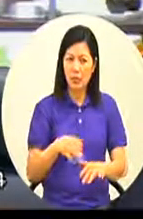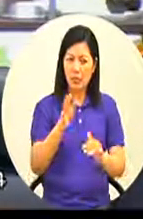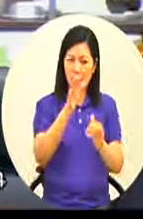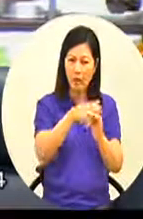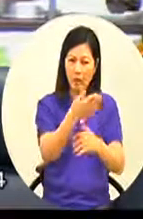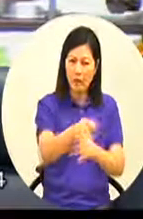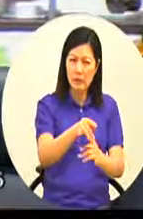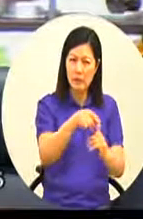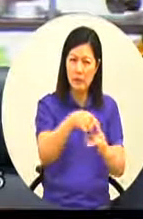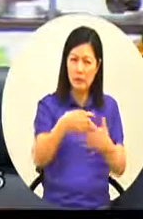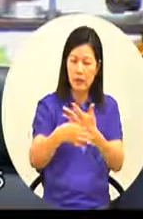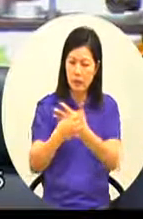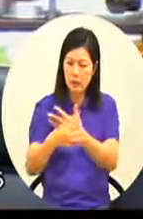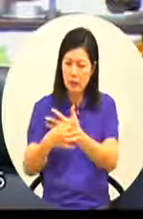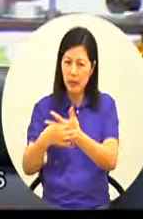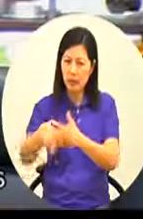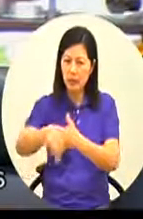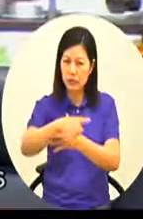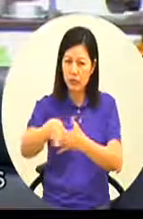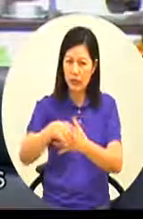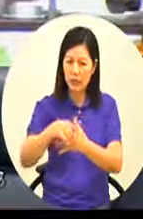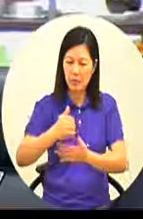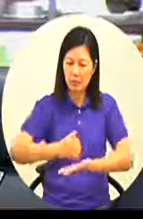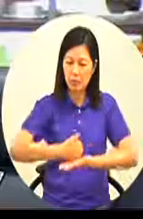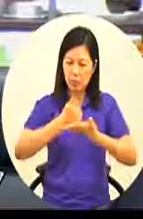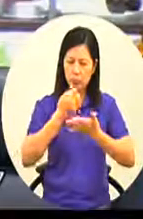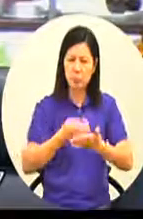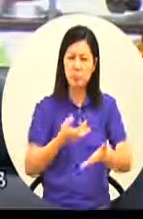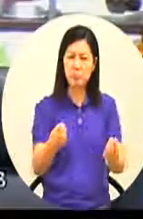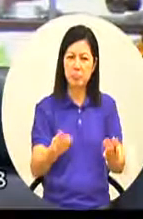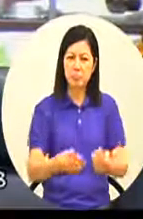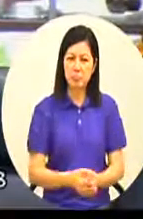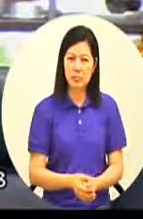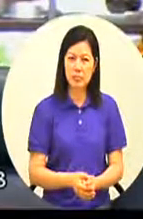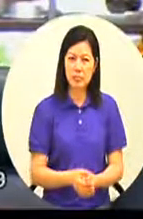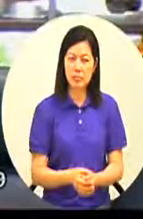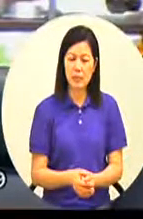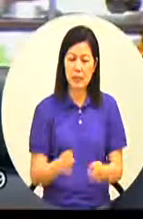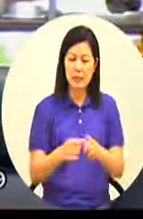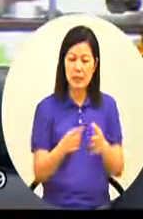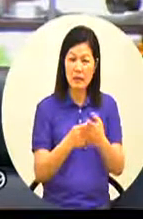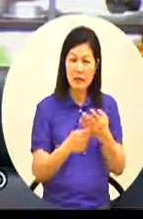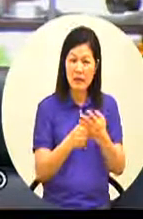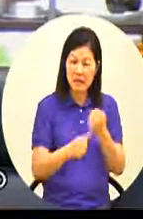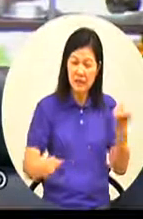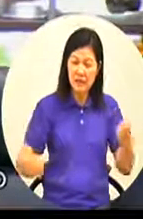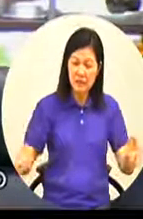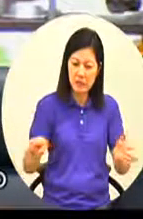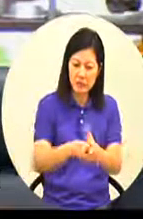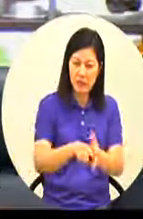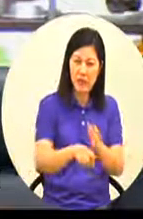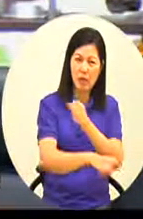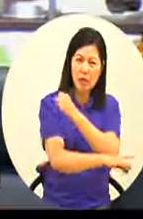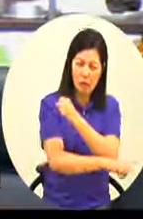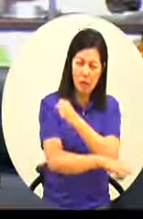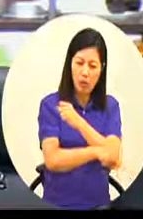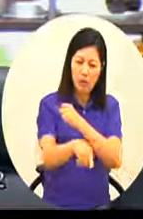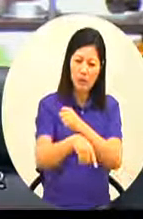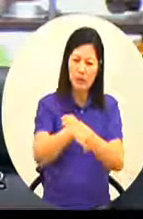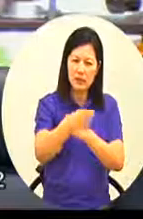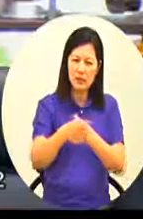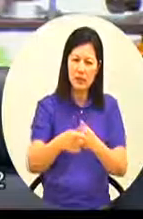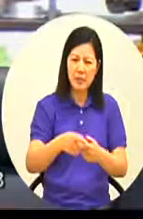们的家属，真的连一点尊严都没有。连他走最后一程路的时候，他们受到的是这